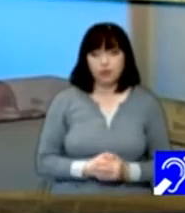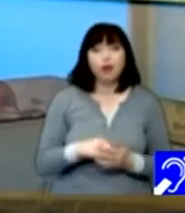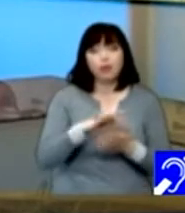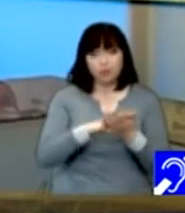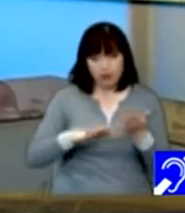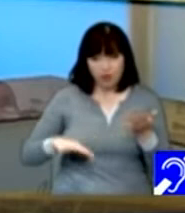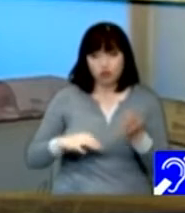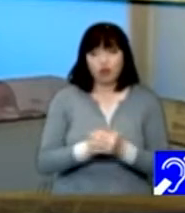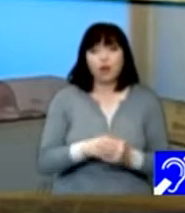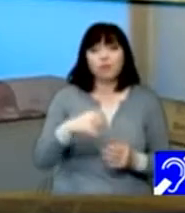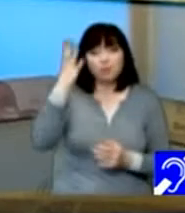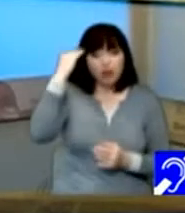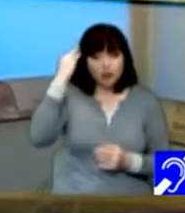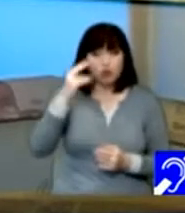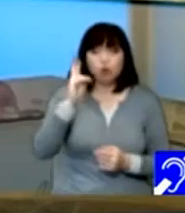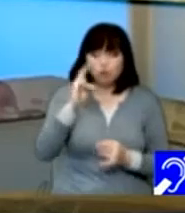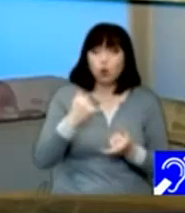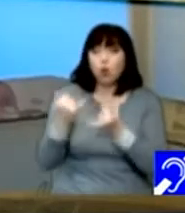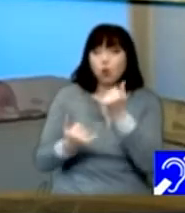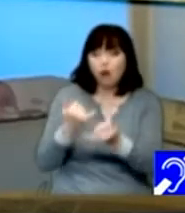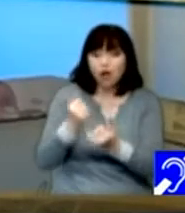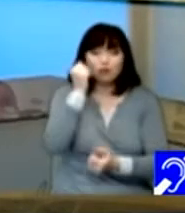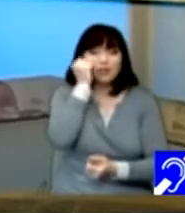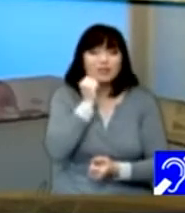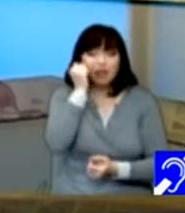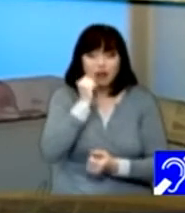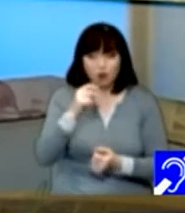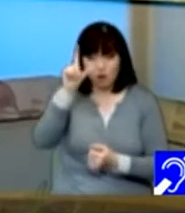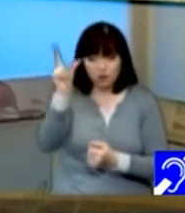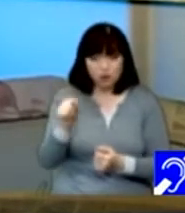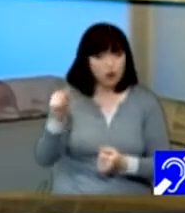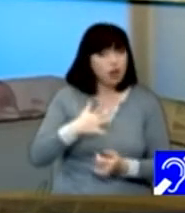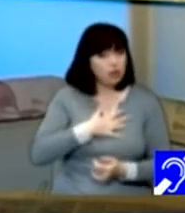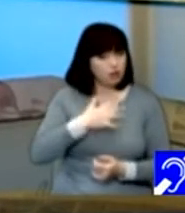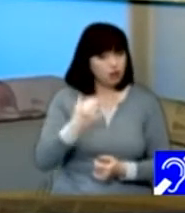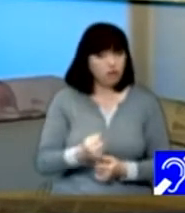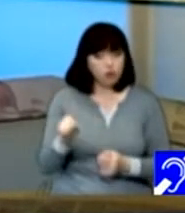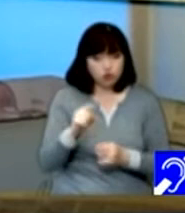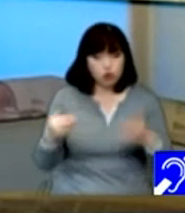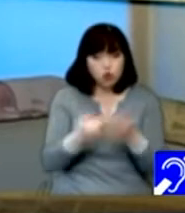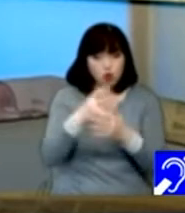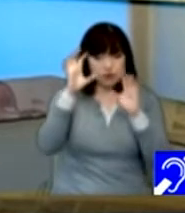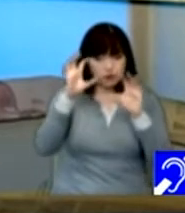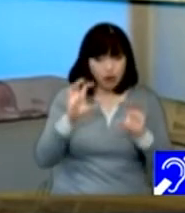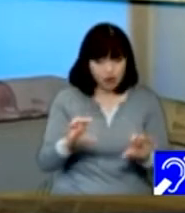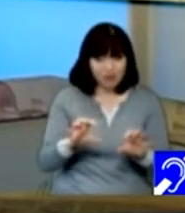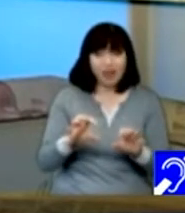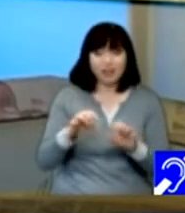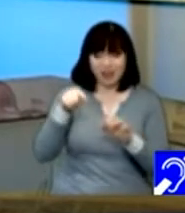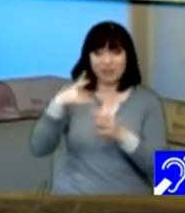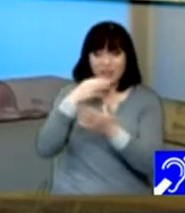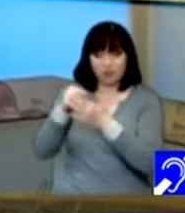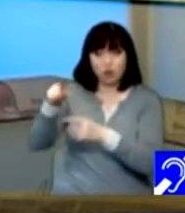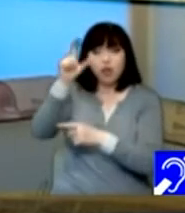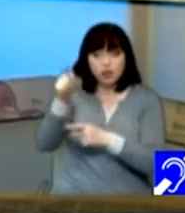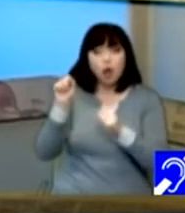Continuăm cu alte știri. Basarabencele care îngrijesc bătrânii în Italia sunt nemulțumite că, potrivit noii legislații, din această țară vor putea